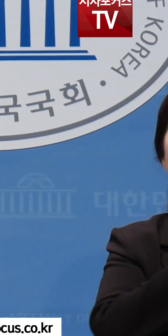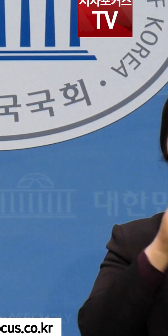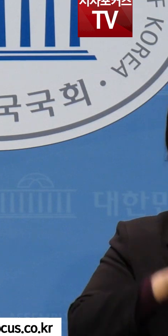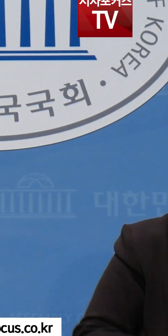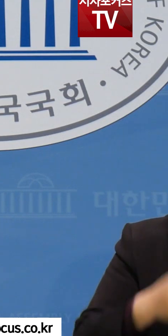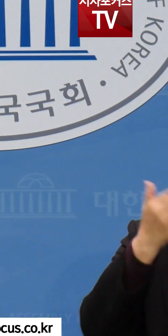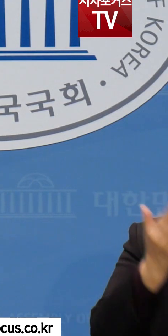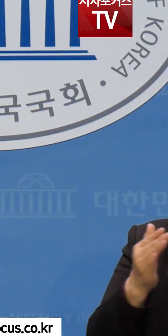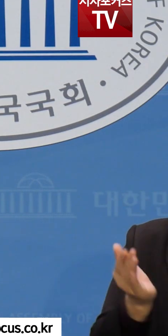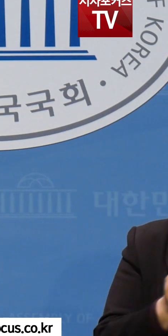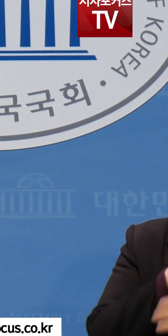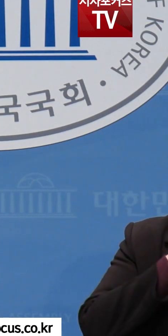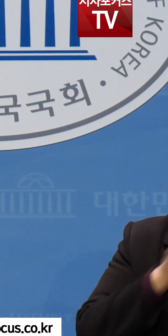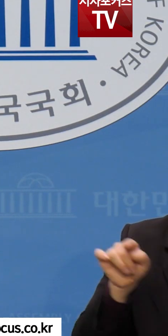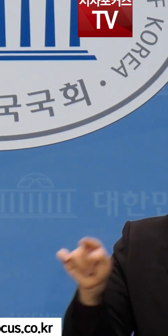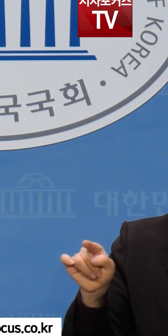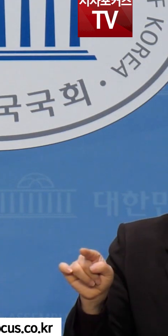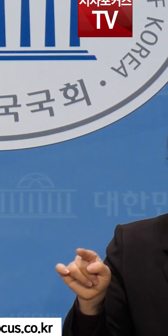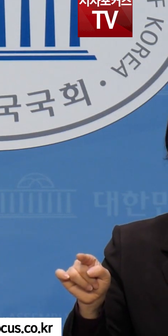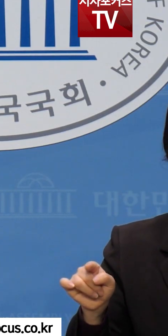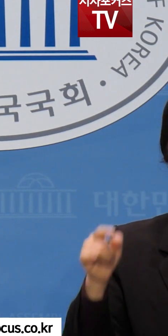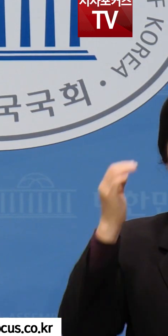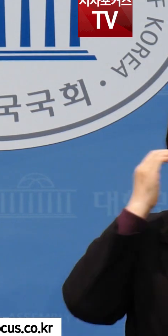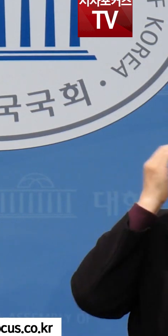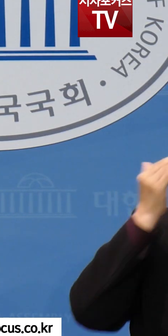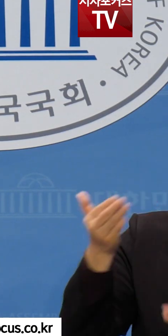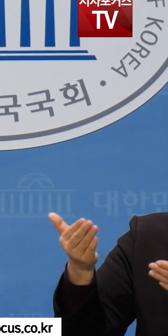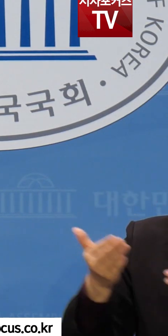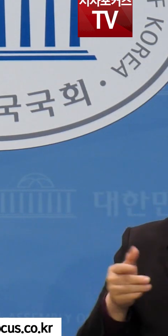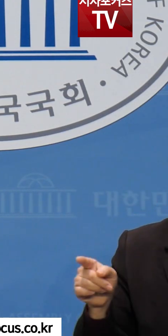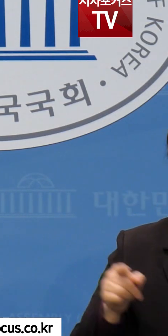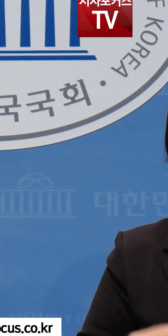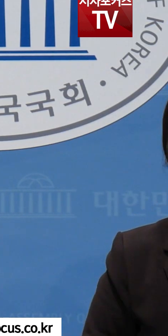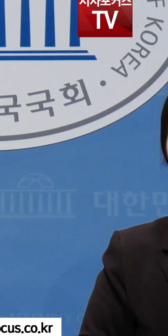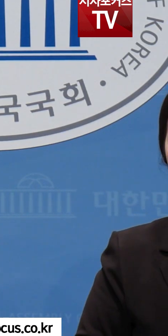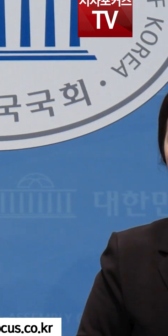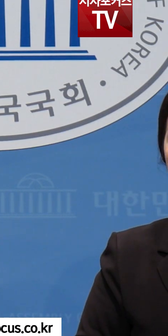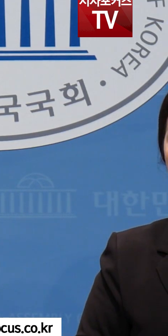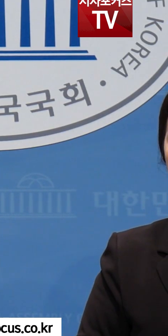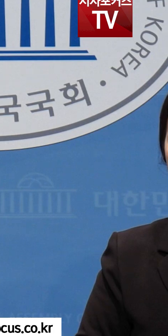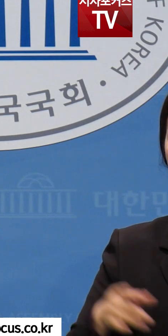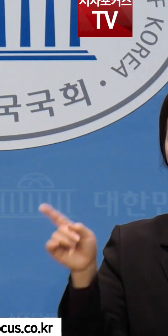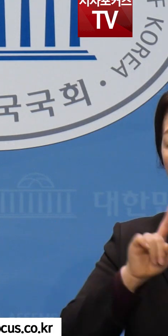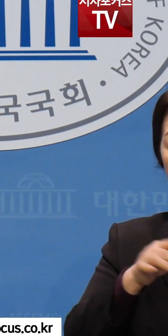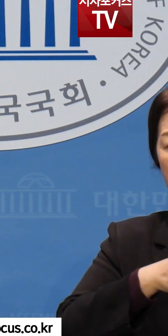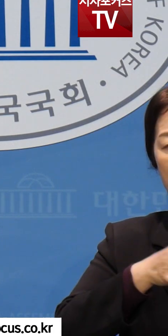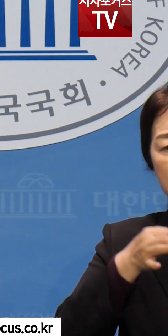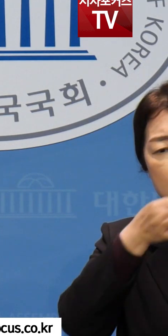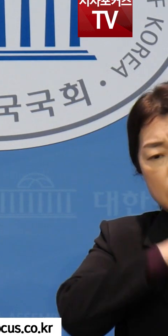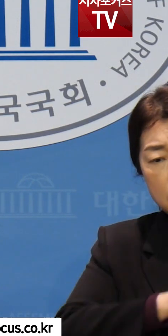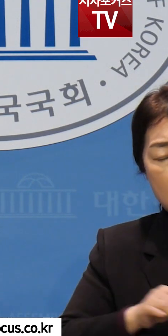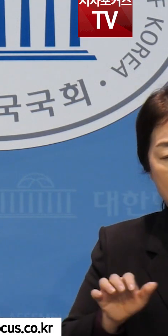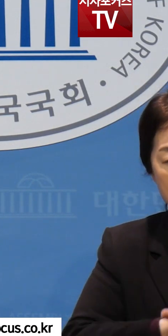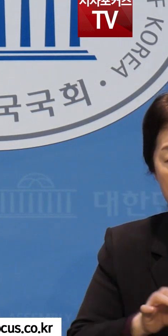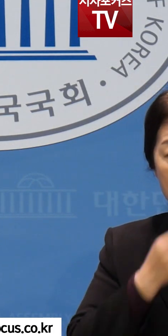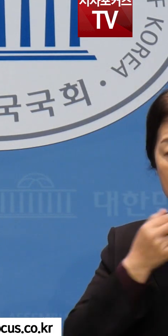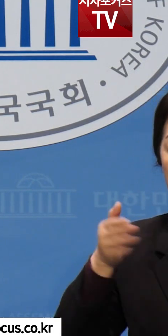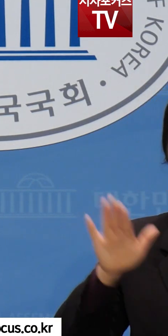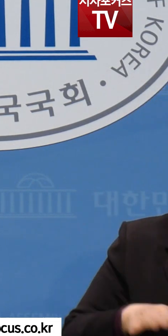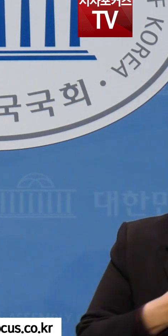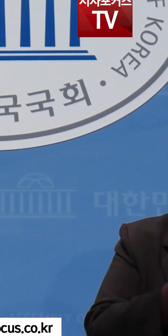민주당만 우주항공청 설립을 가로막고 있습니다. 어떤 이견도 없는 상황에서